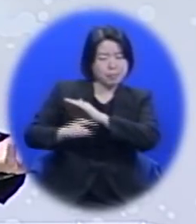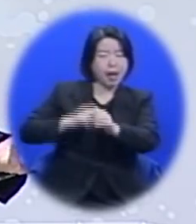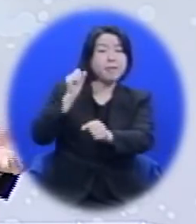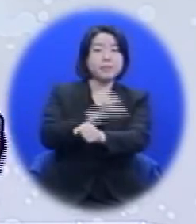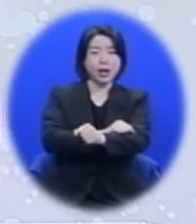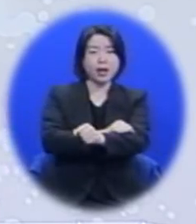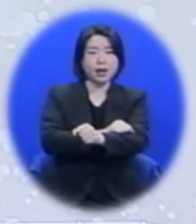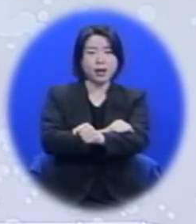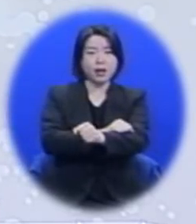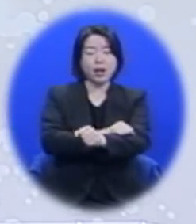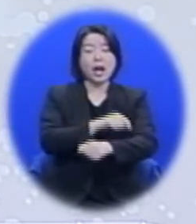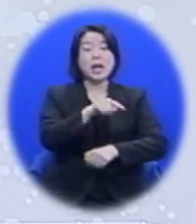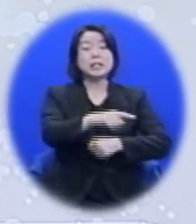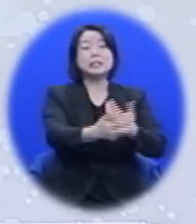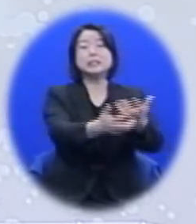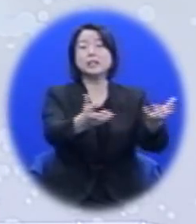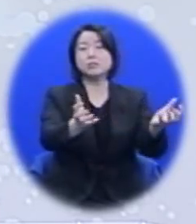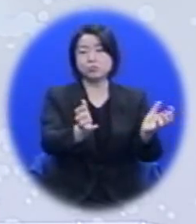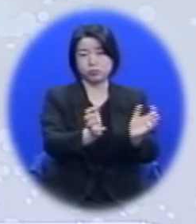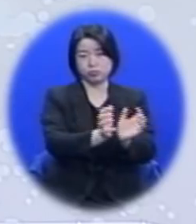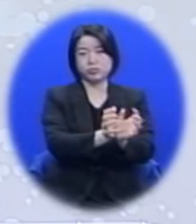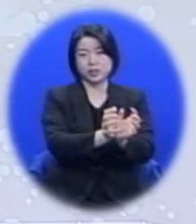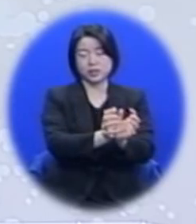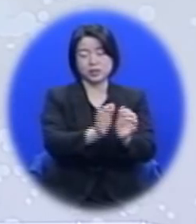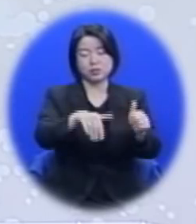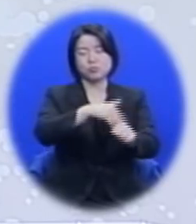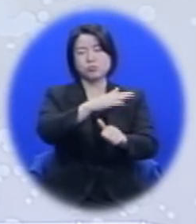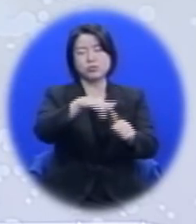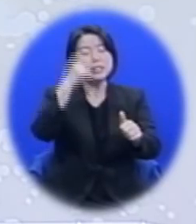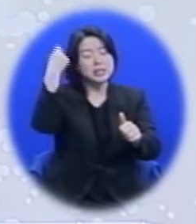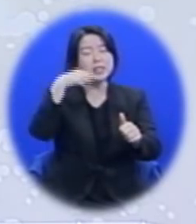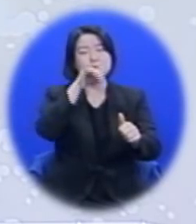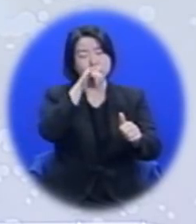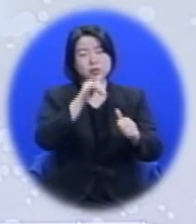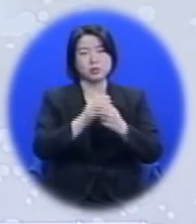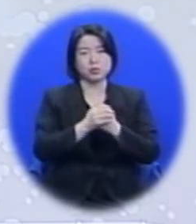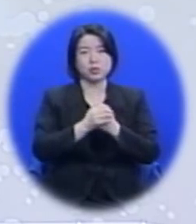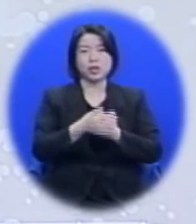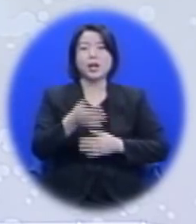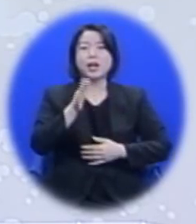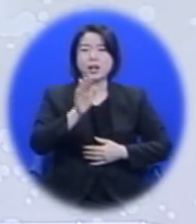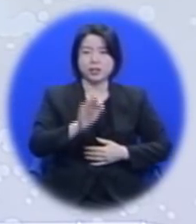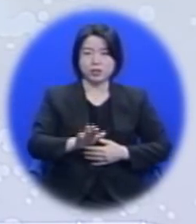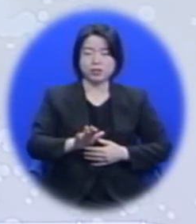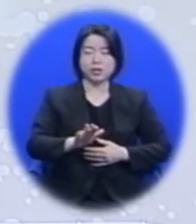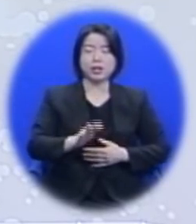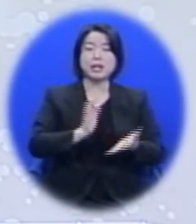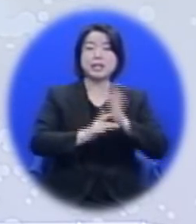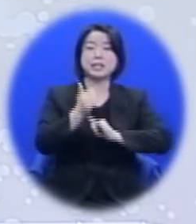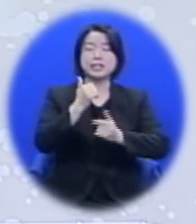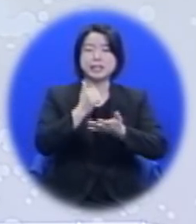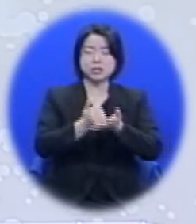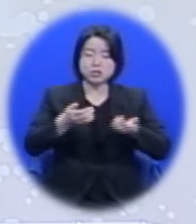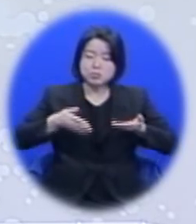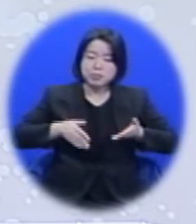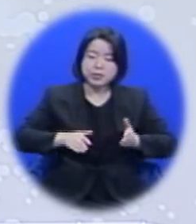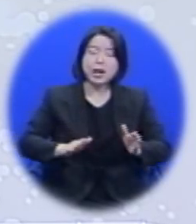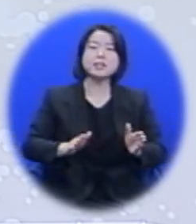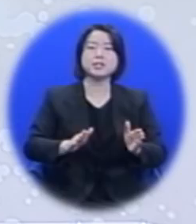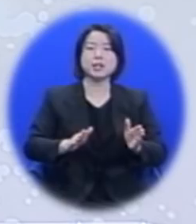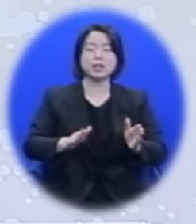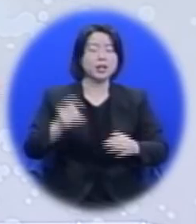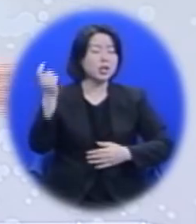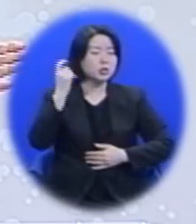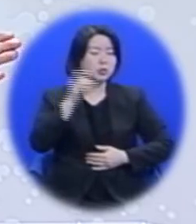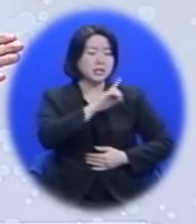잘하고 이런 무리들이 당시에 목동이었어요. 그런데 예수님의 탄생의 소식이 제일 먼저 전해진